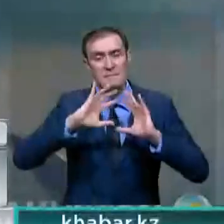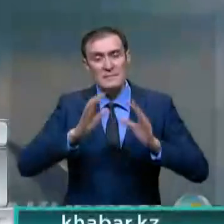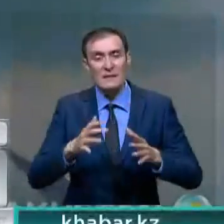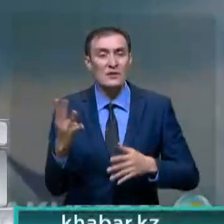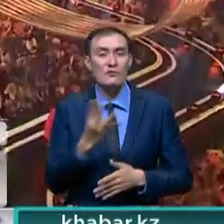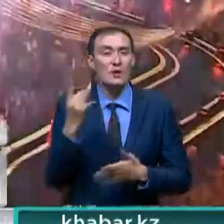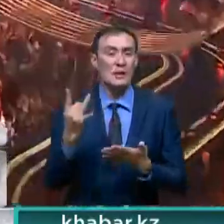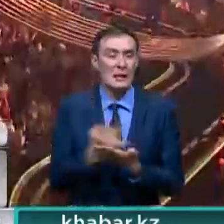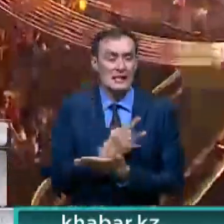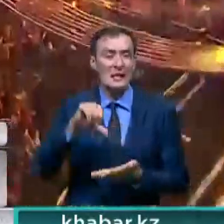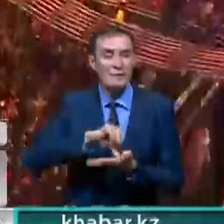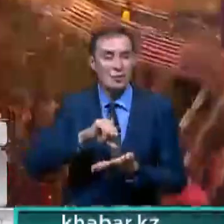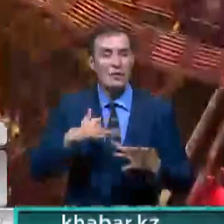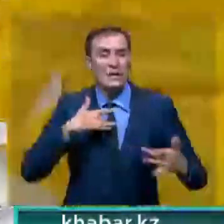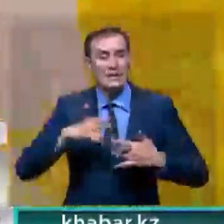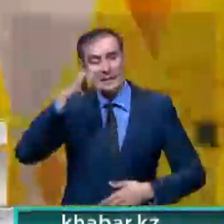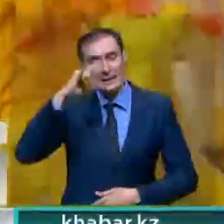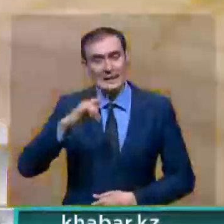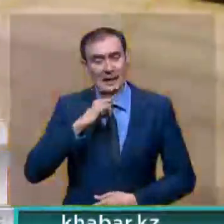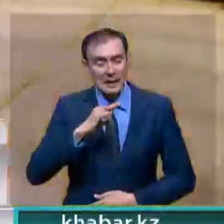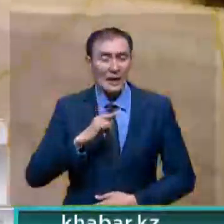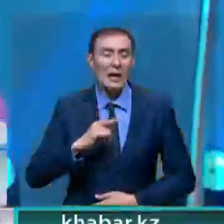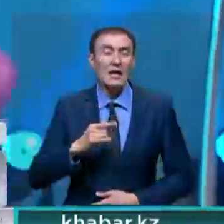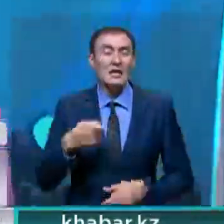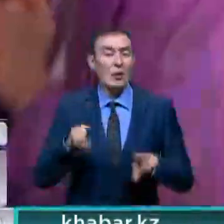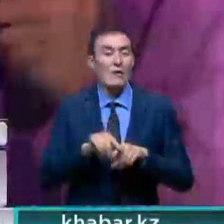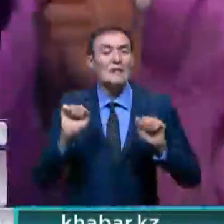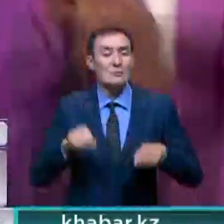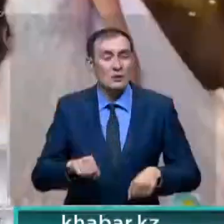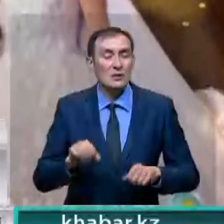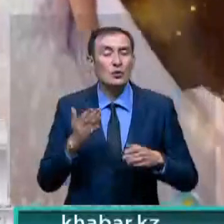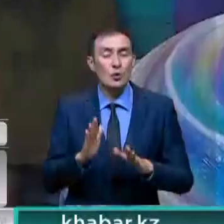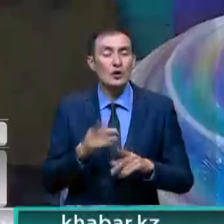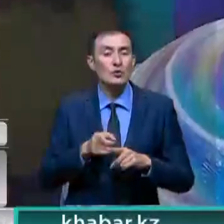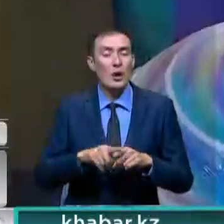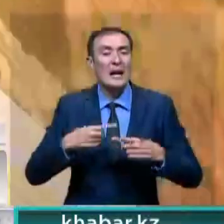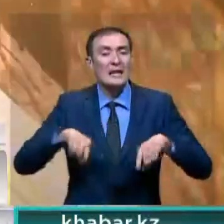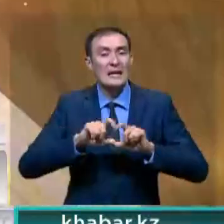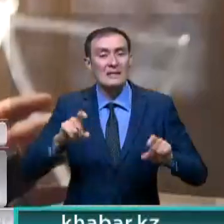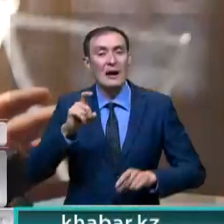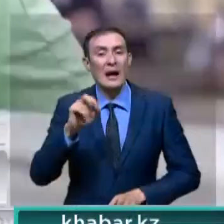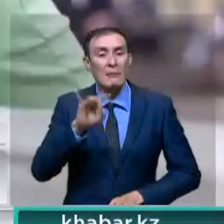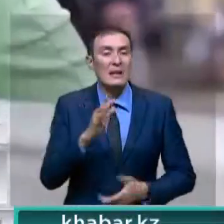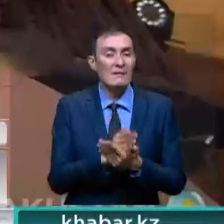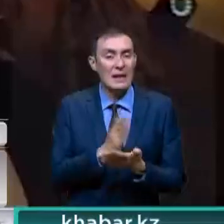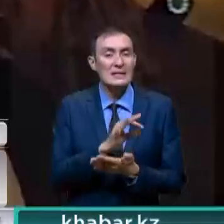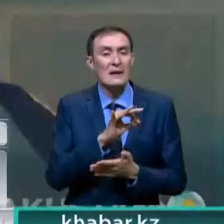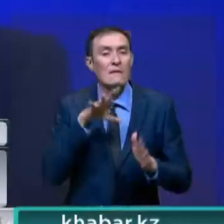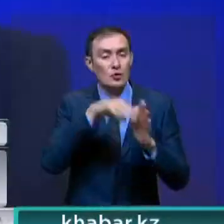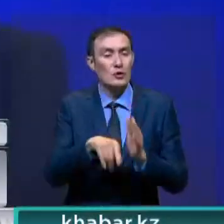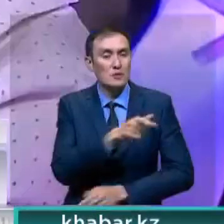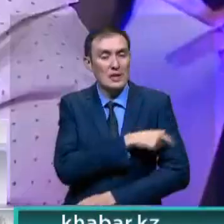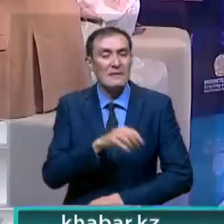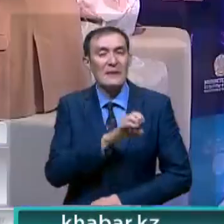в четвертый раз выступит и артист из Казахстана. Напомню, что такой шанс возможен только потому, что агентство «Хабар» является ассоциированным